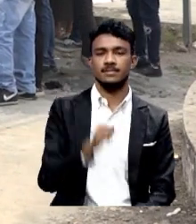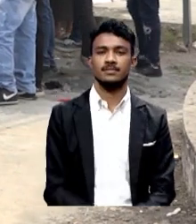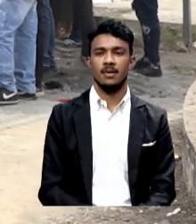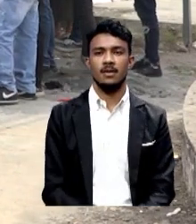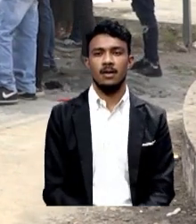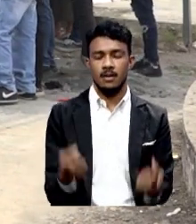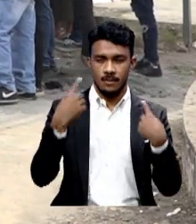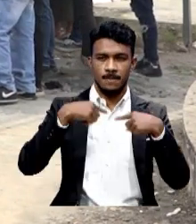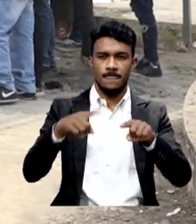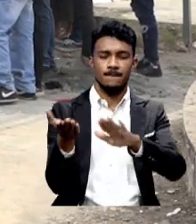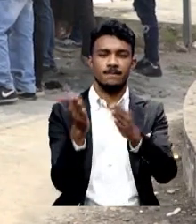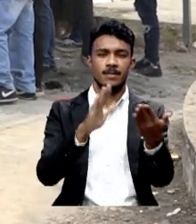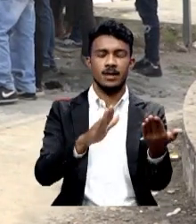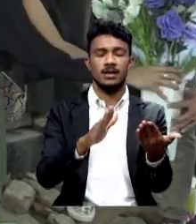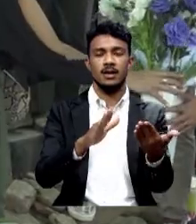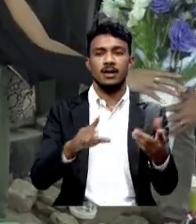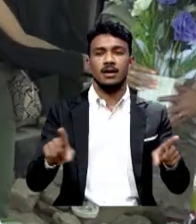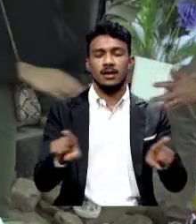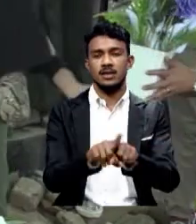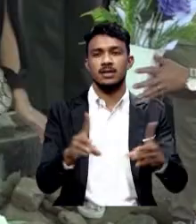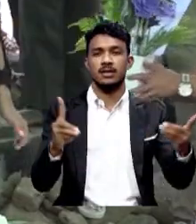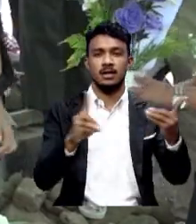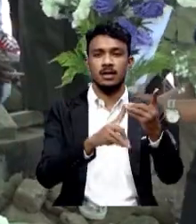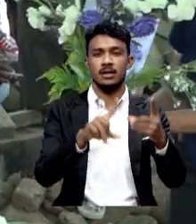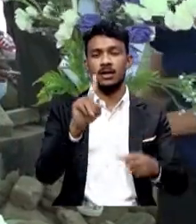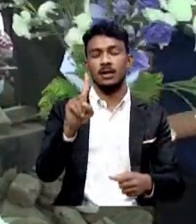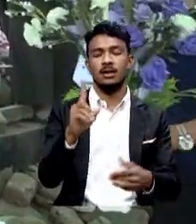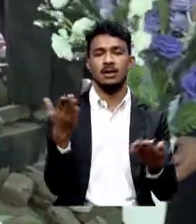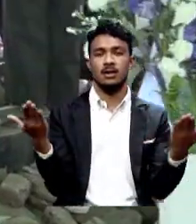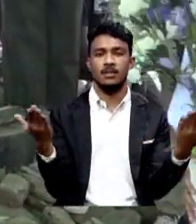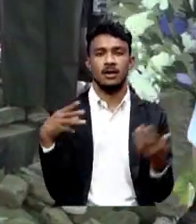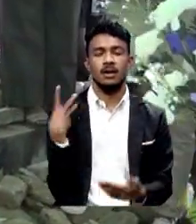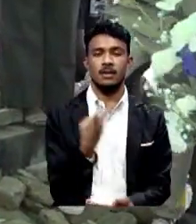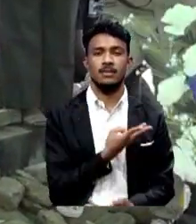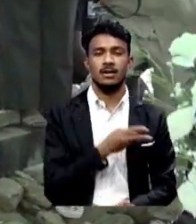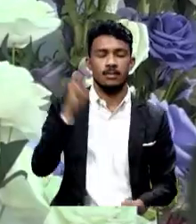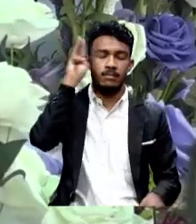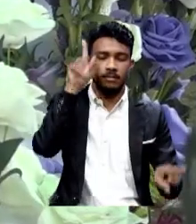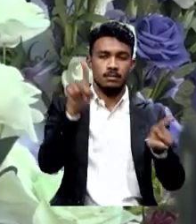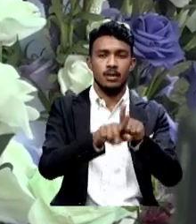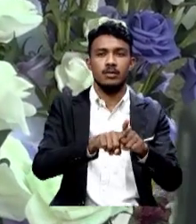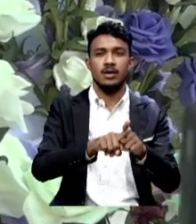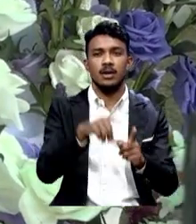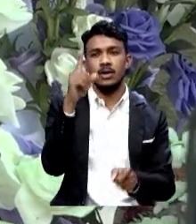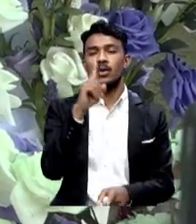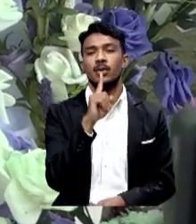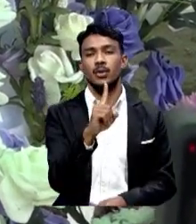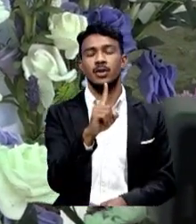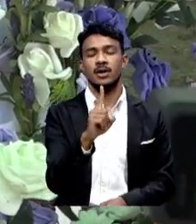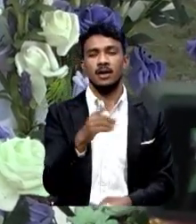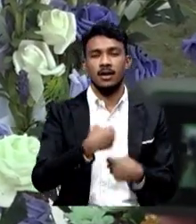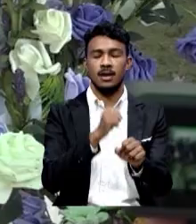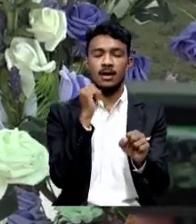fila ba amang maromak mo siya data ida ne be ke ami ni mau ni tinang. Ne be mau halu